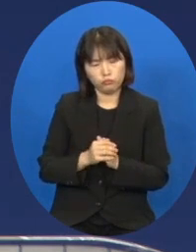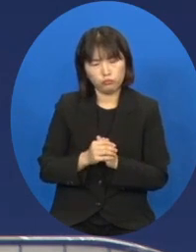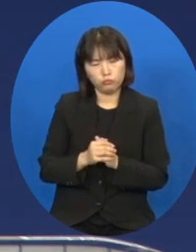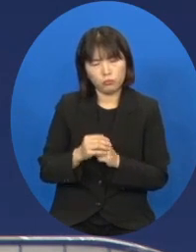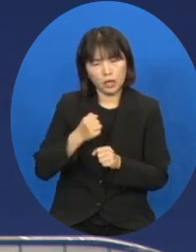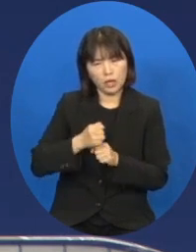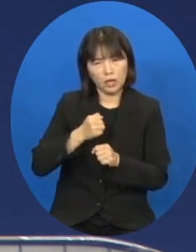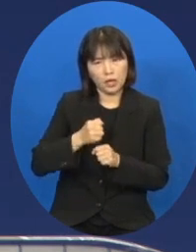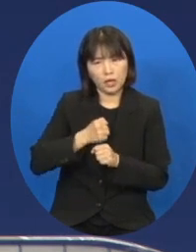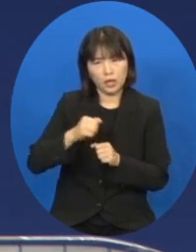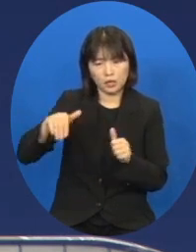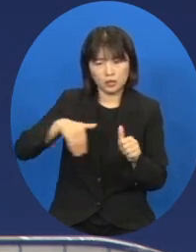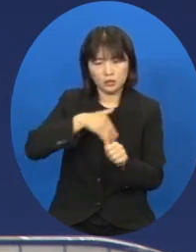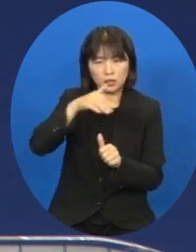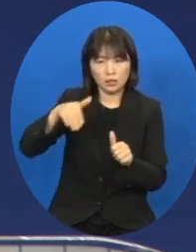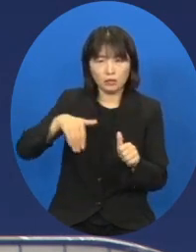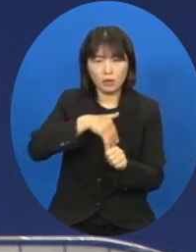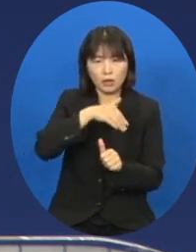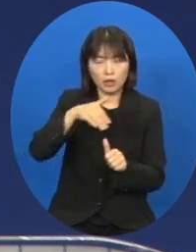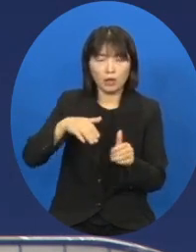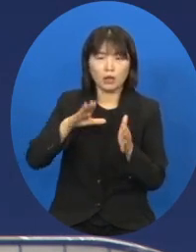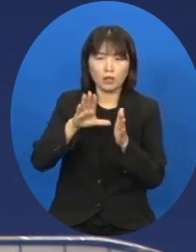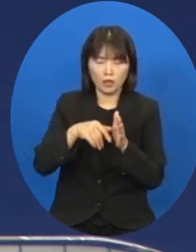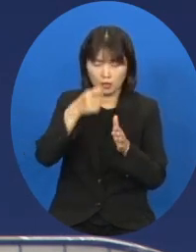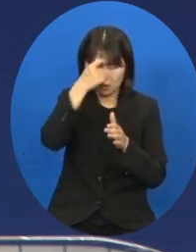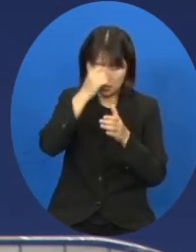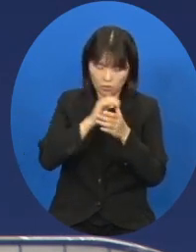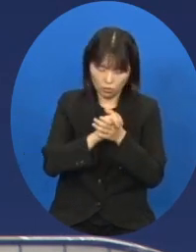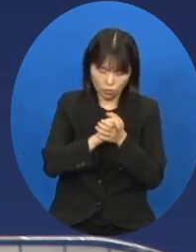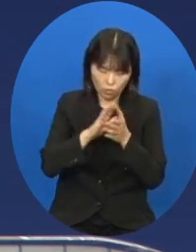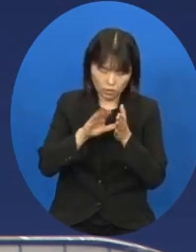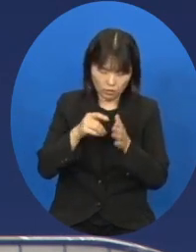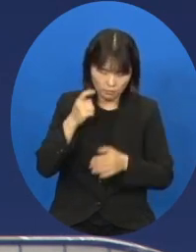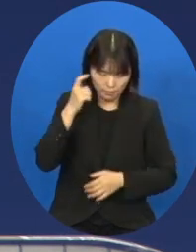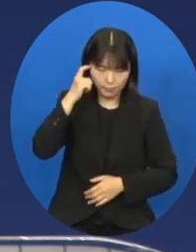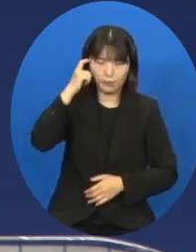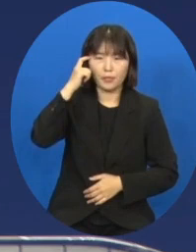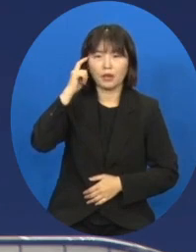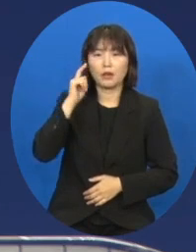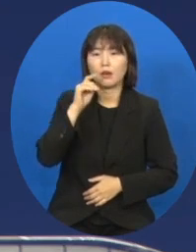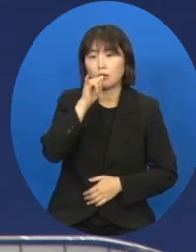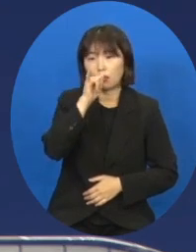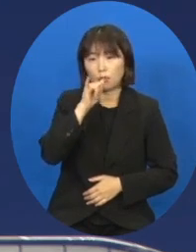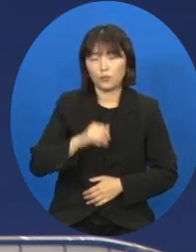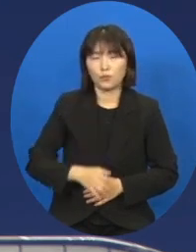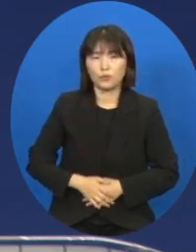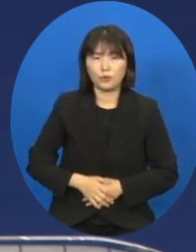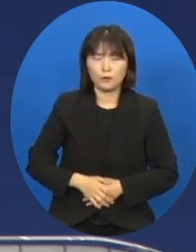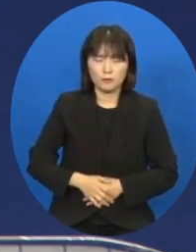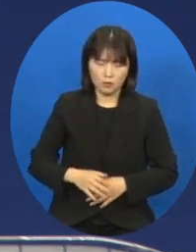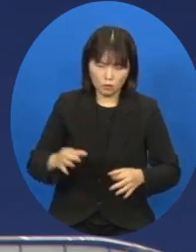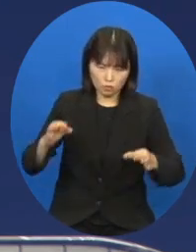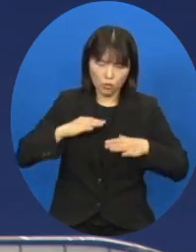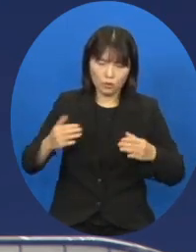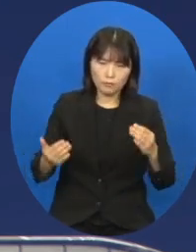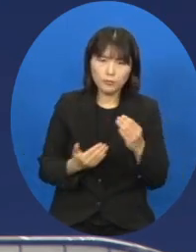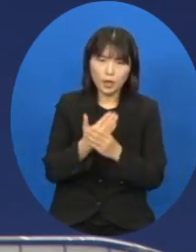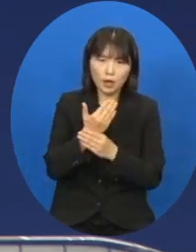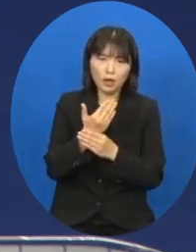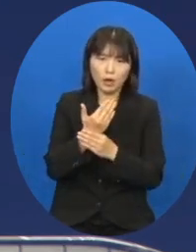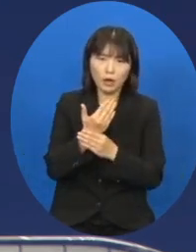상황에 처해졌었는데, 기도 중에 깨달아지는 게 있더래요. 그런 극적인 사건이 일어난